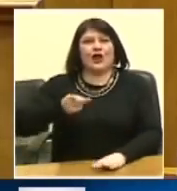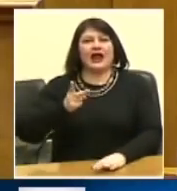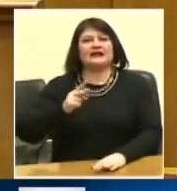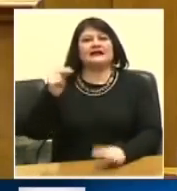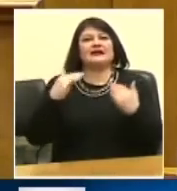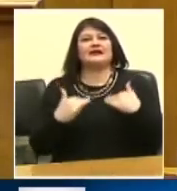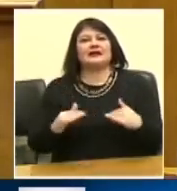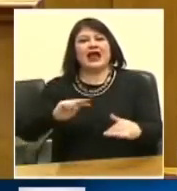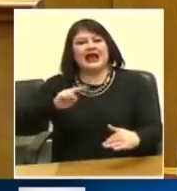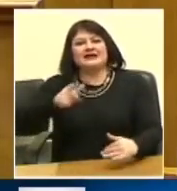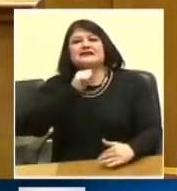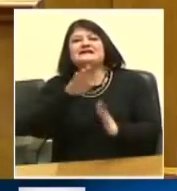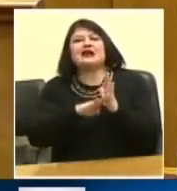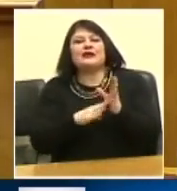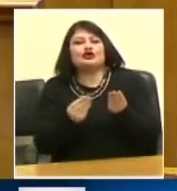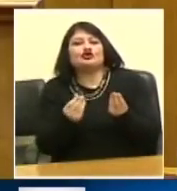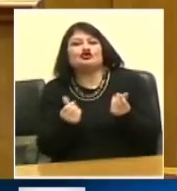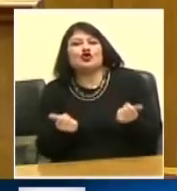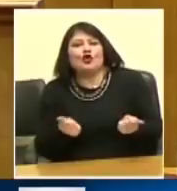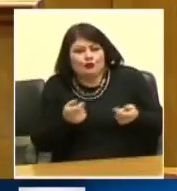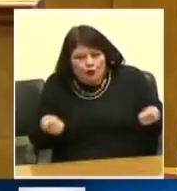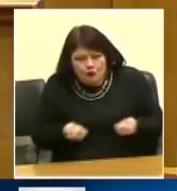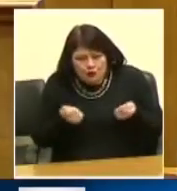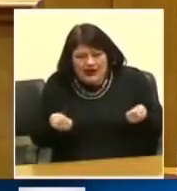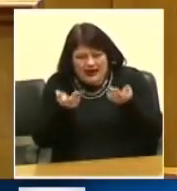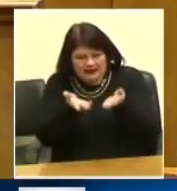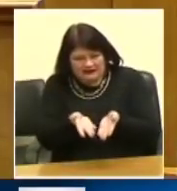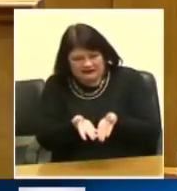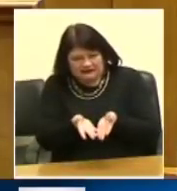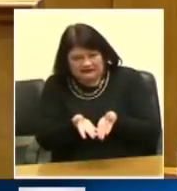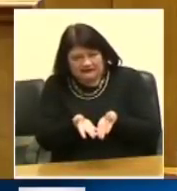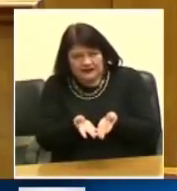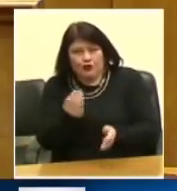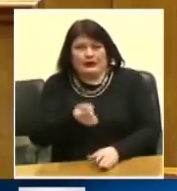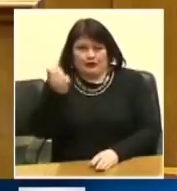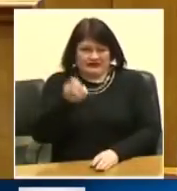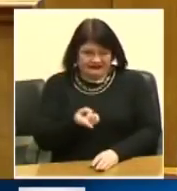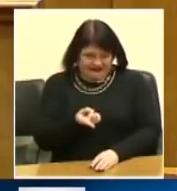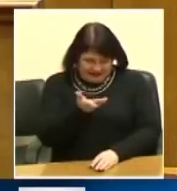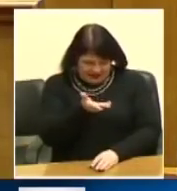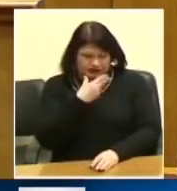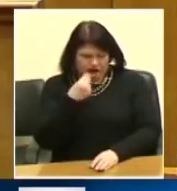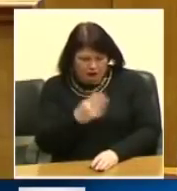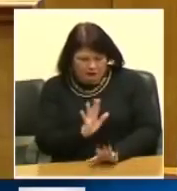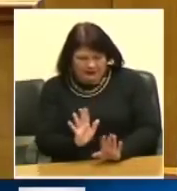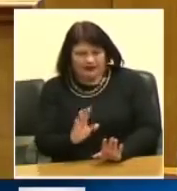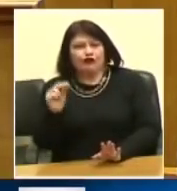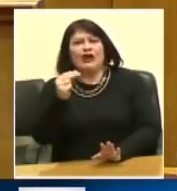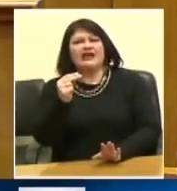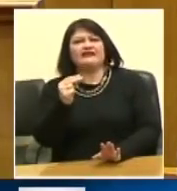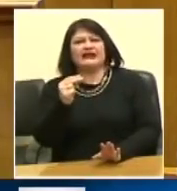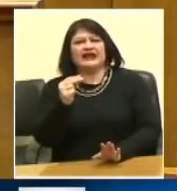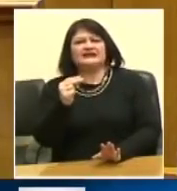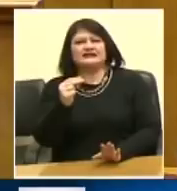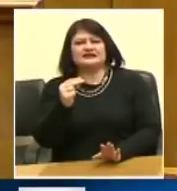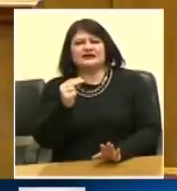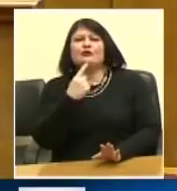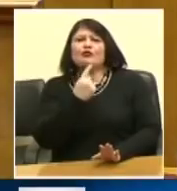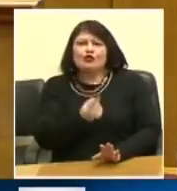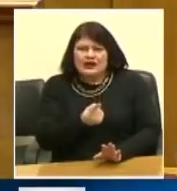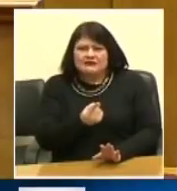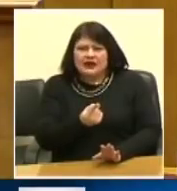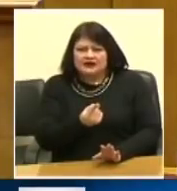και αντισυνταγματικό τρόπο με τον οποίο έχετε εξασφαλίσει εδώ την πλειοψηφία σας, με βουλευτές, δηλωσίες